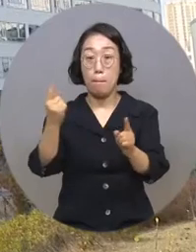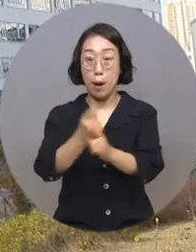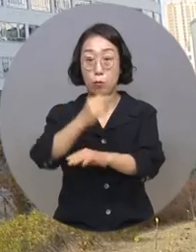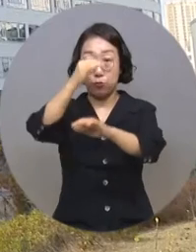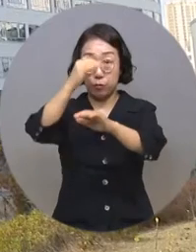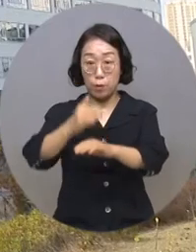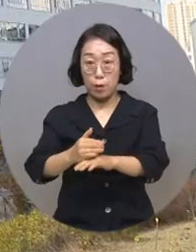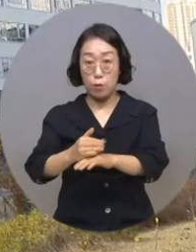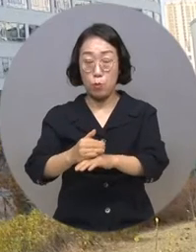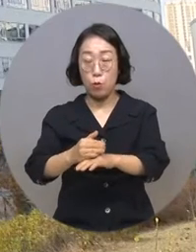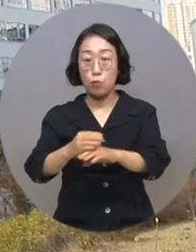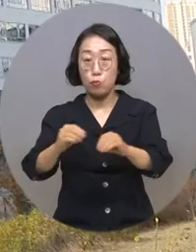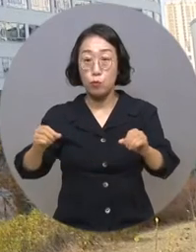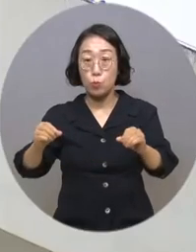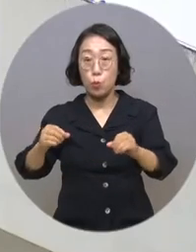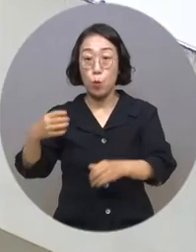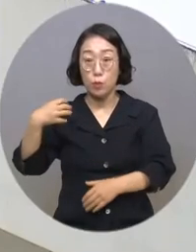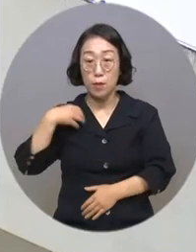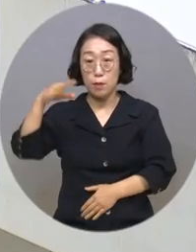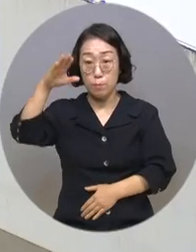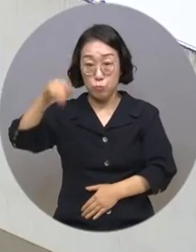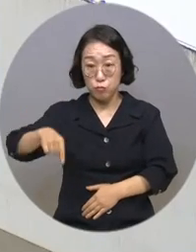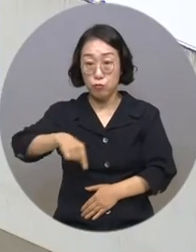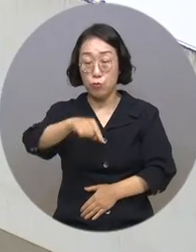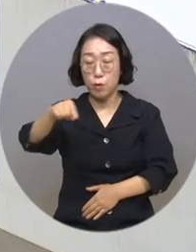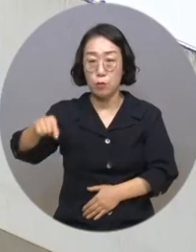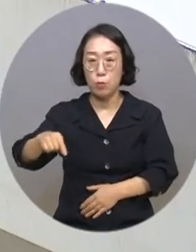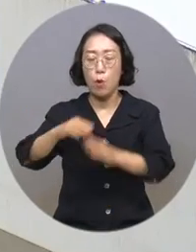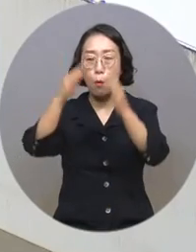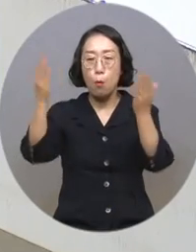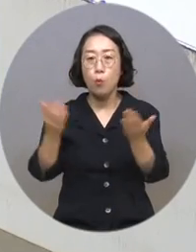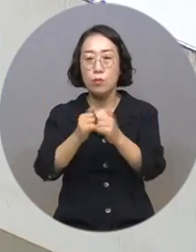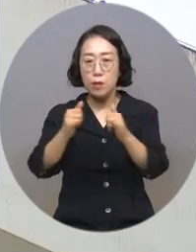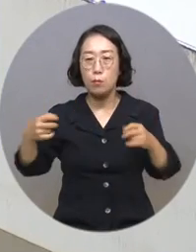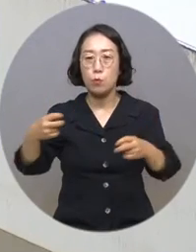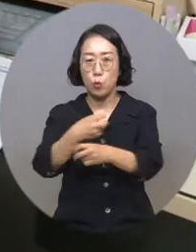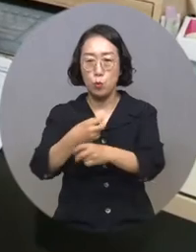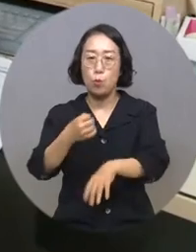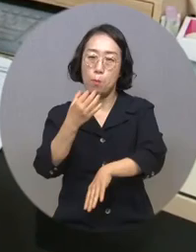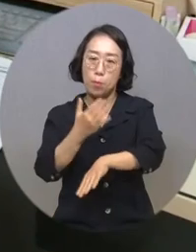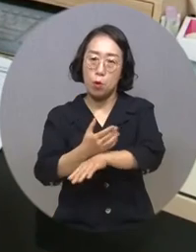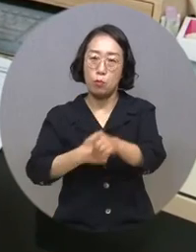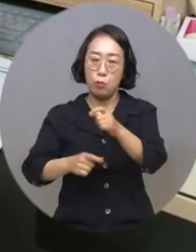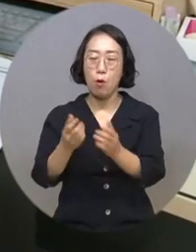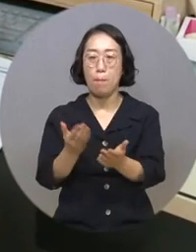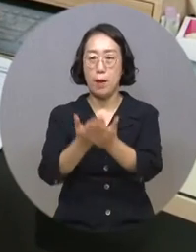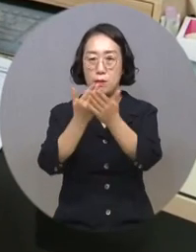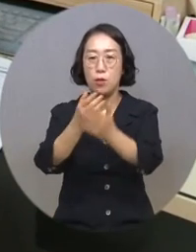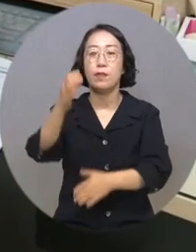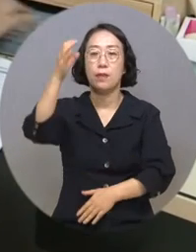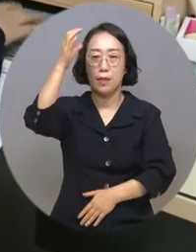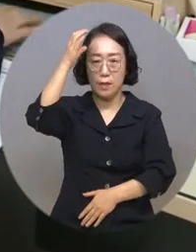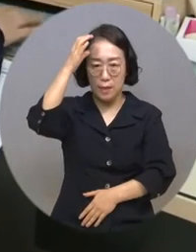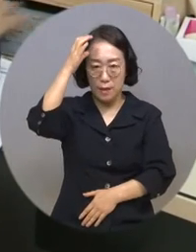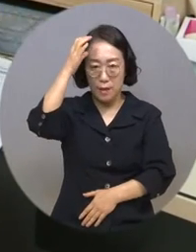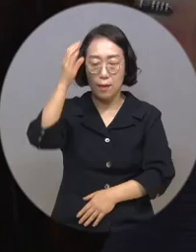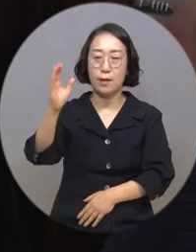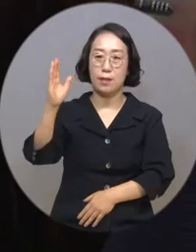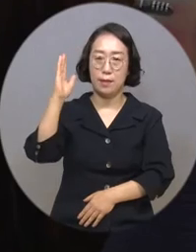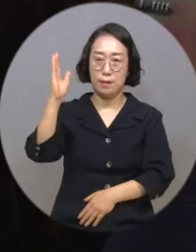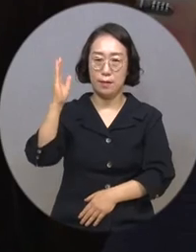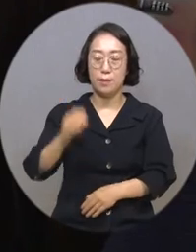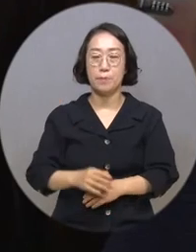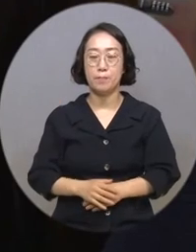수상버스 의무 도입 시행 에 따라 국민 전반의 대중교통 이용 편의가 크게 제고될 것으로 기대를 밝혔습니다